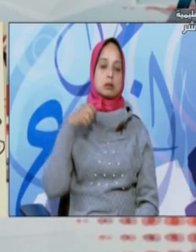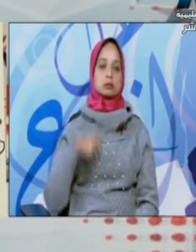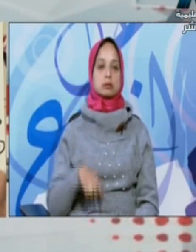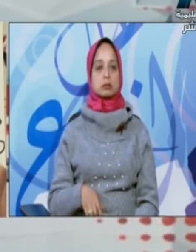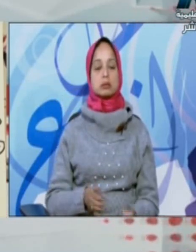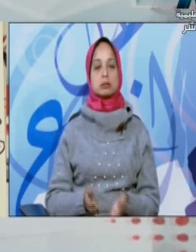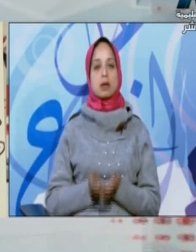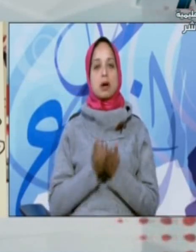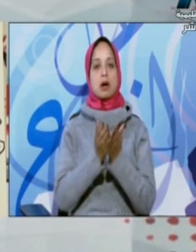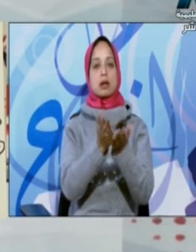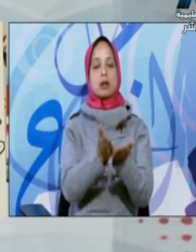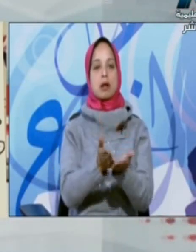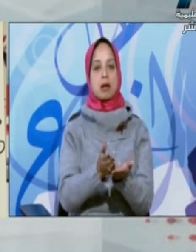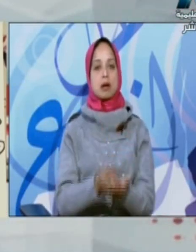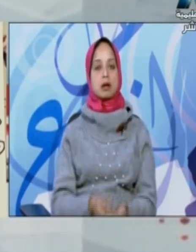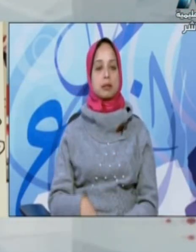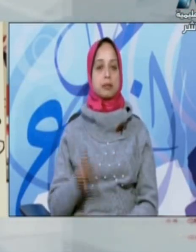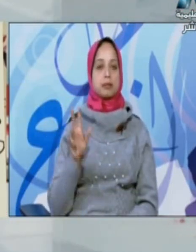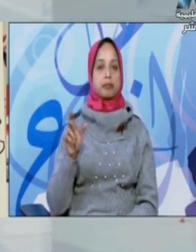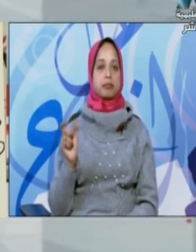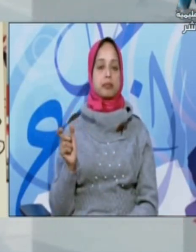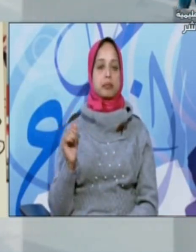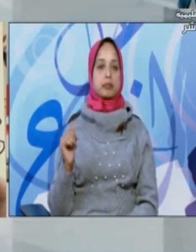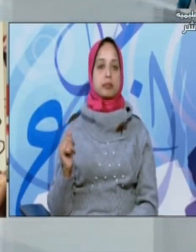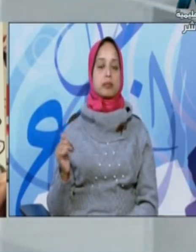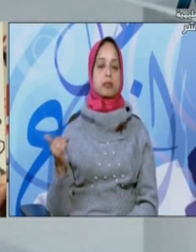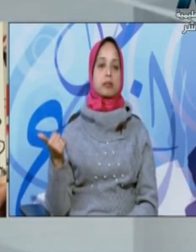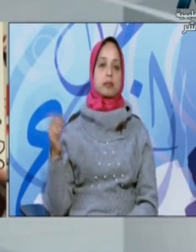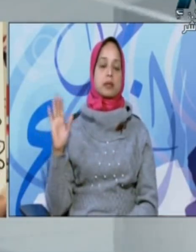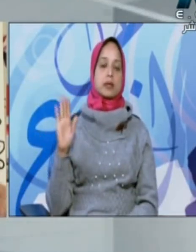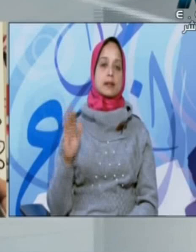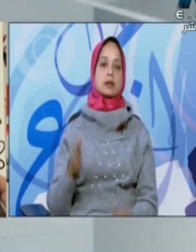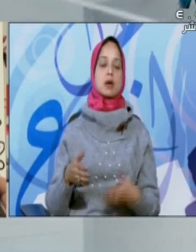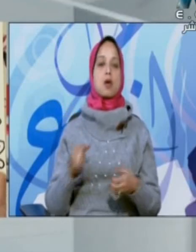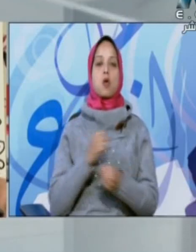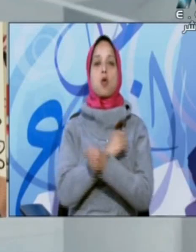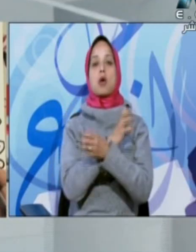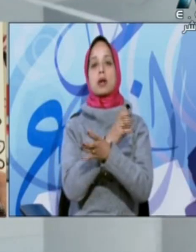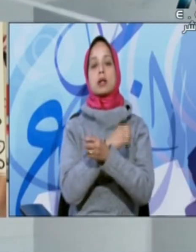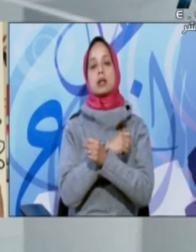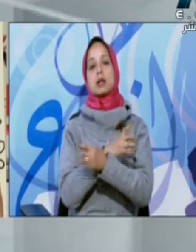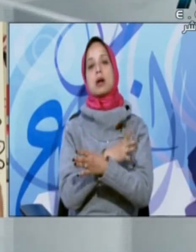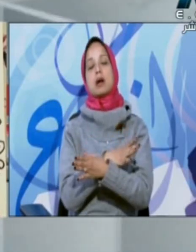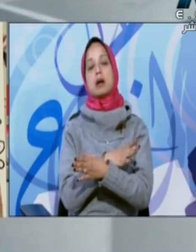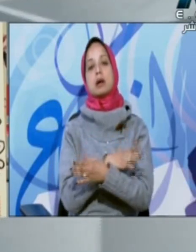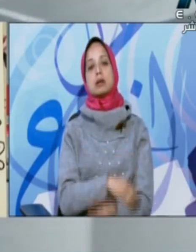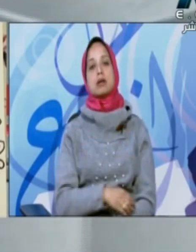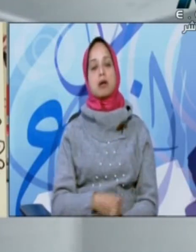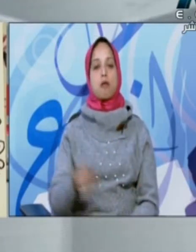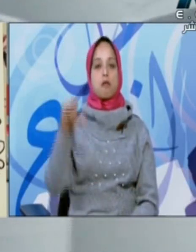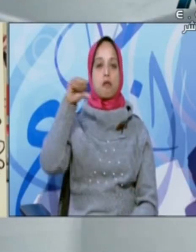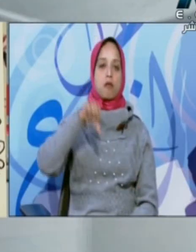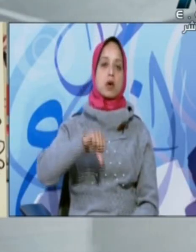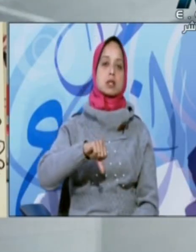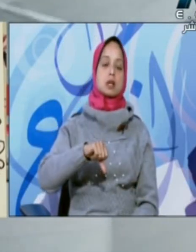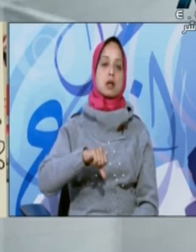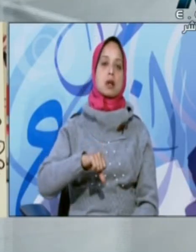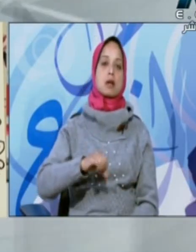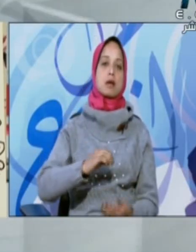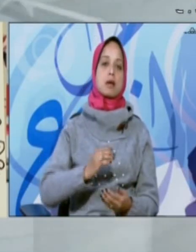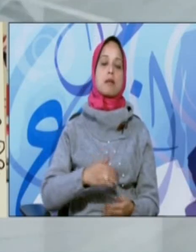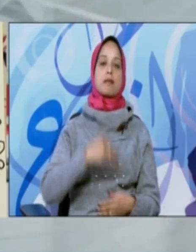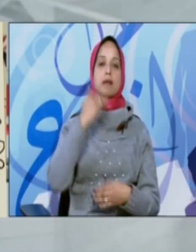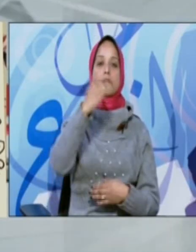إطلاق النحاس الحريات، فشل في